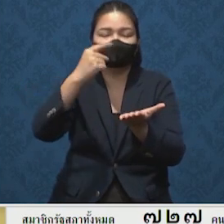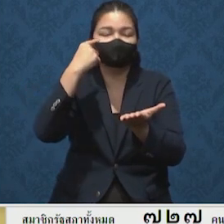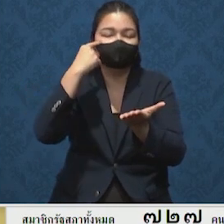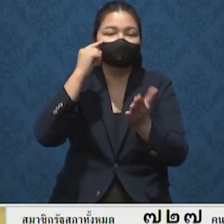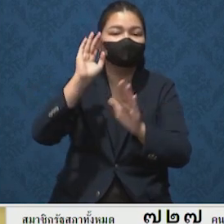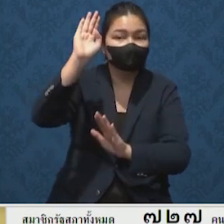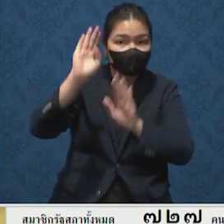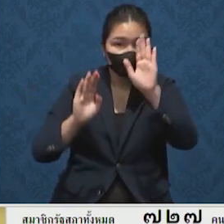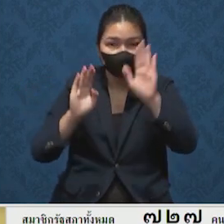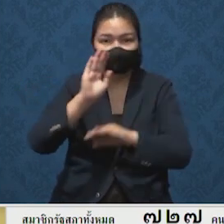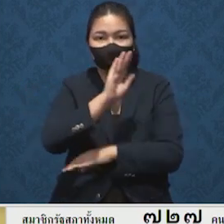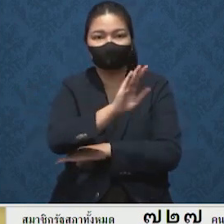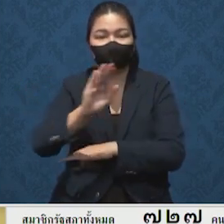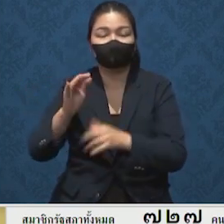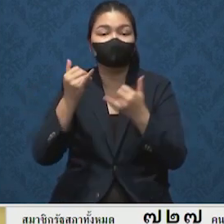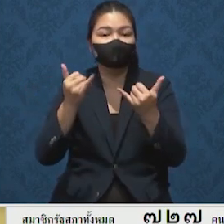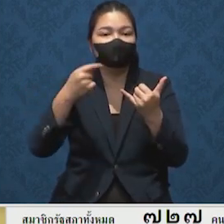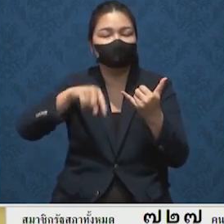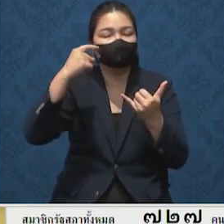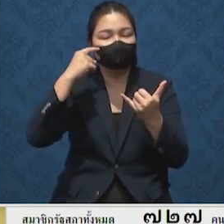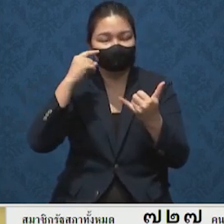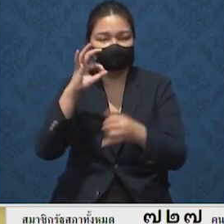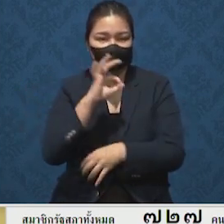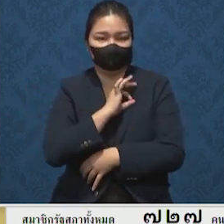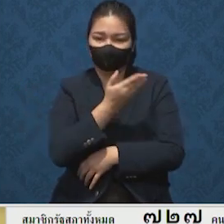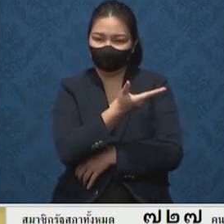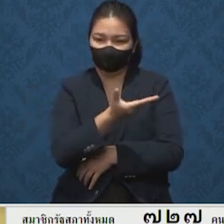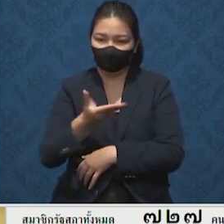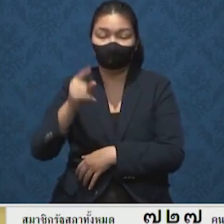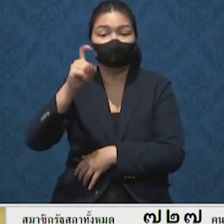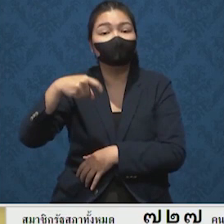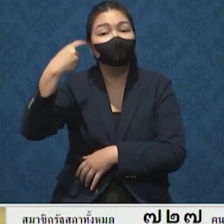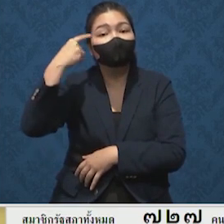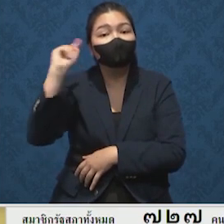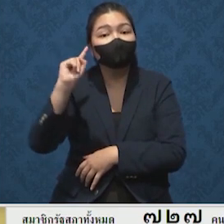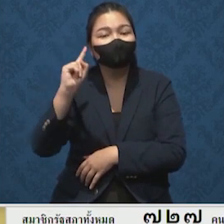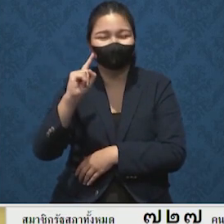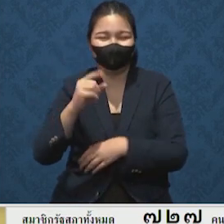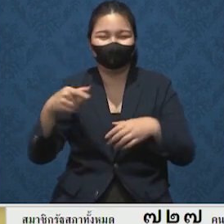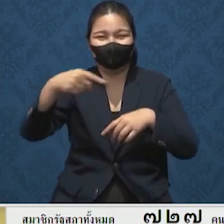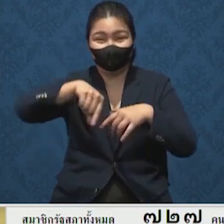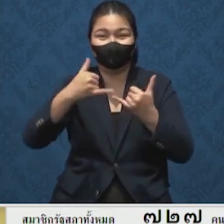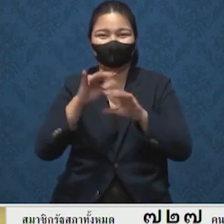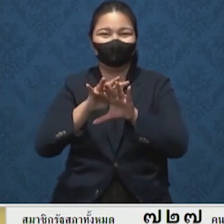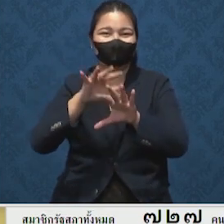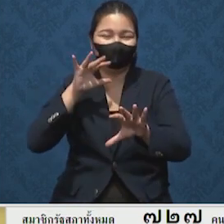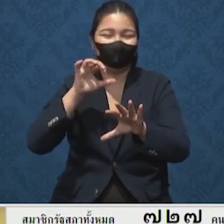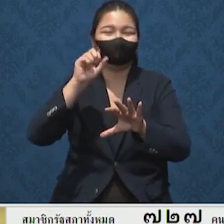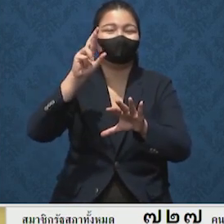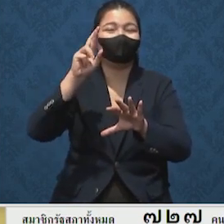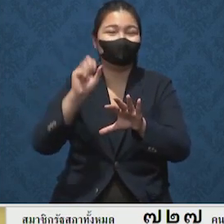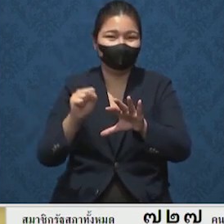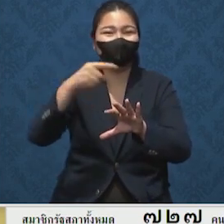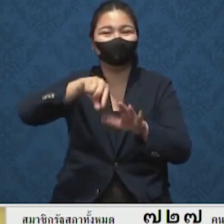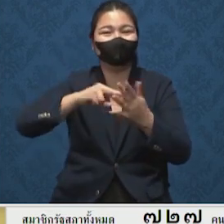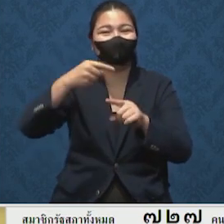ดว่าวันนี้เพื่อนสมาชิกผู้ทรงเกียรติทุกท่านต้องตระหนักนะครับว่าเราบอกว่าสภาแห่งนี้เป็นสภาอันทรงเกียรติและเปิดโอกาสให้แสดงความคิด